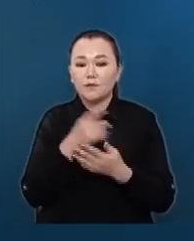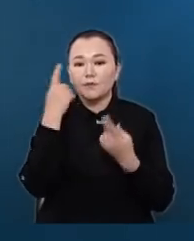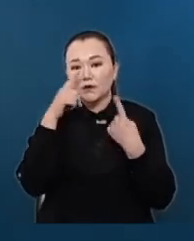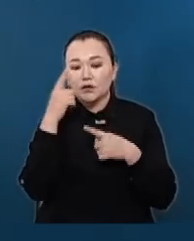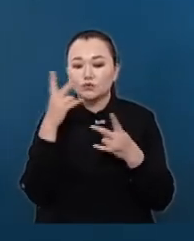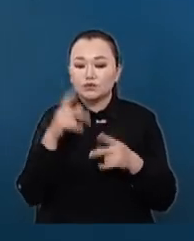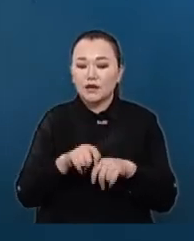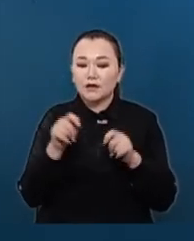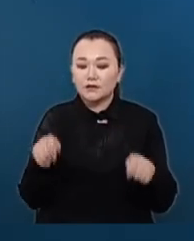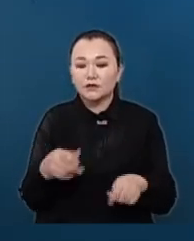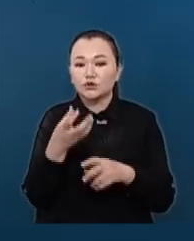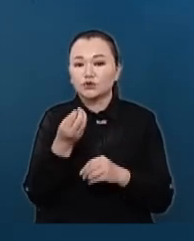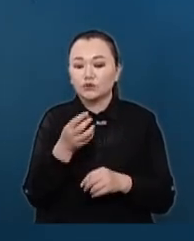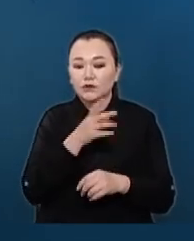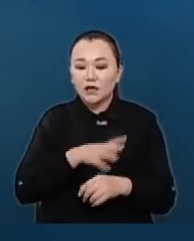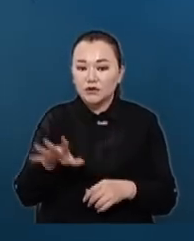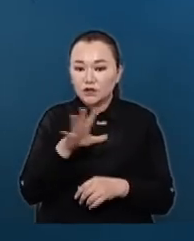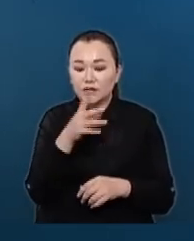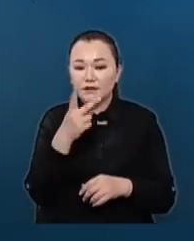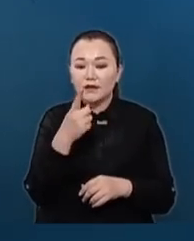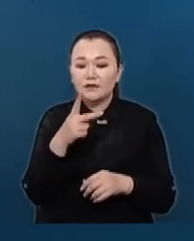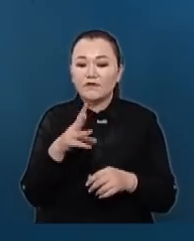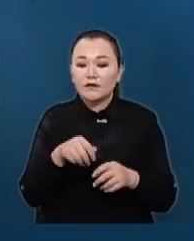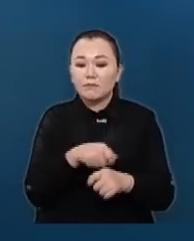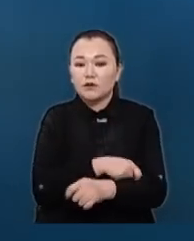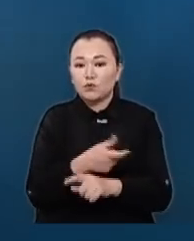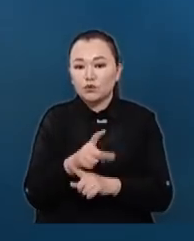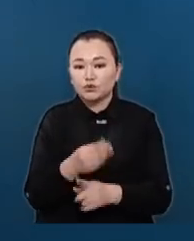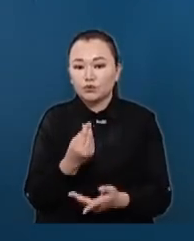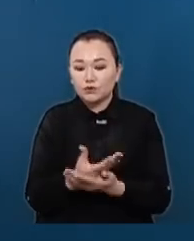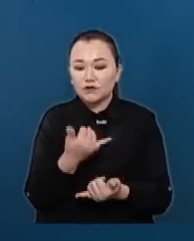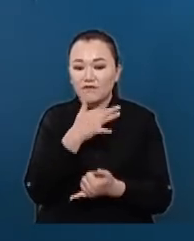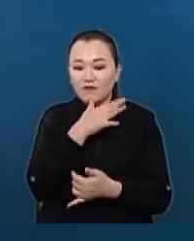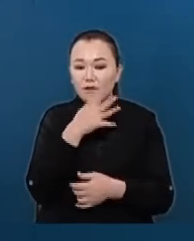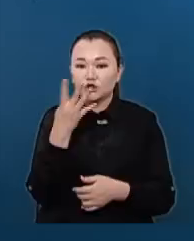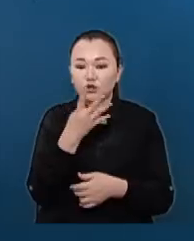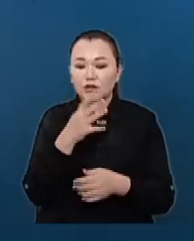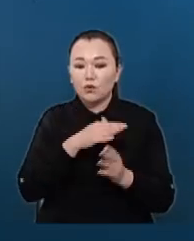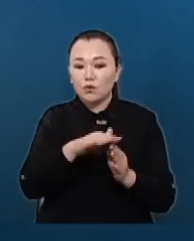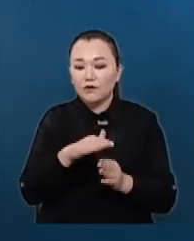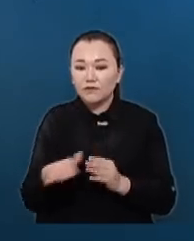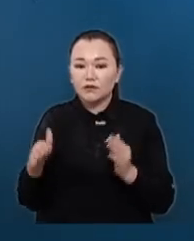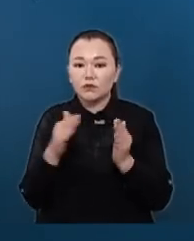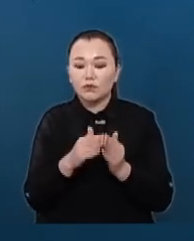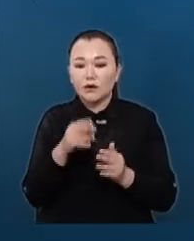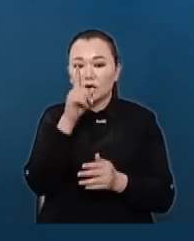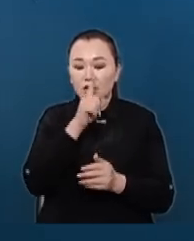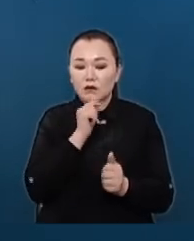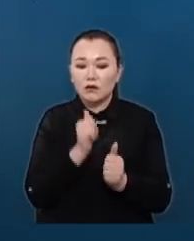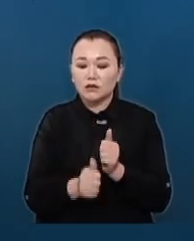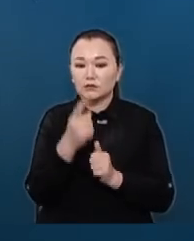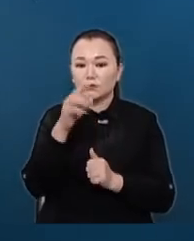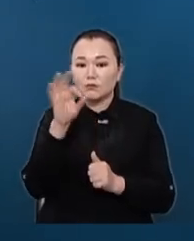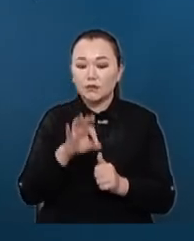табу керек. Бұдан бөлек біздің елде шаршы метрдің құны да тым жоғары. Қазіргі уақытта 4-ші санаттағы үйлердің бағасы ай сайын